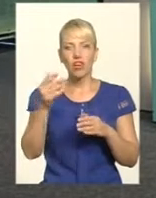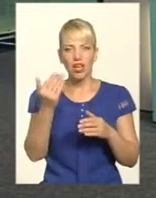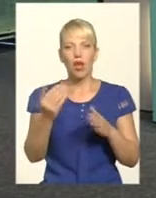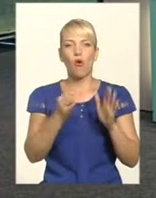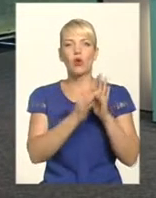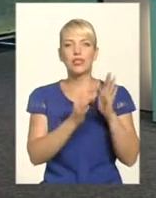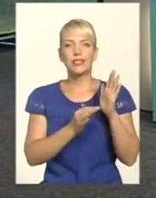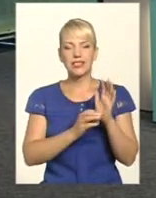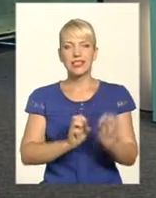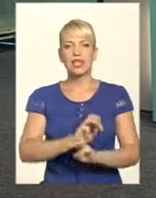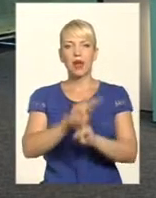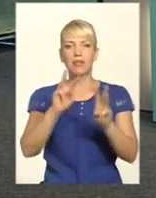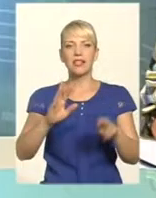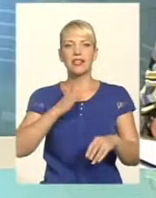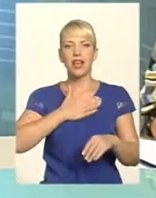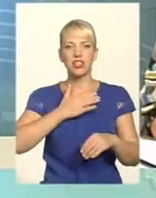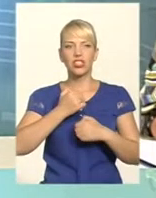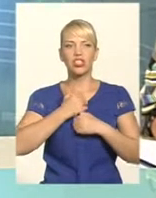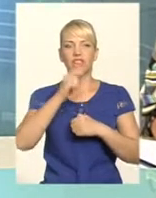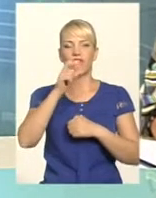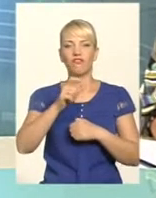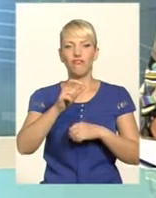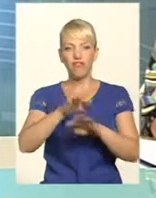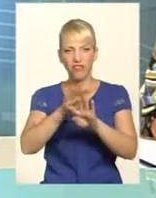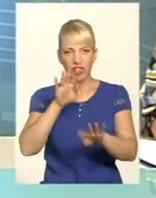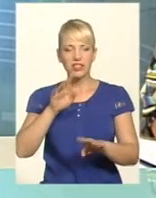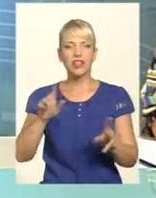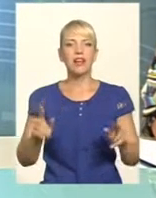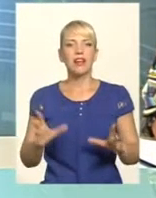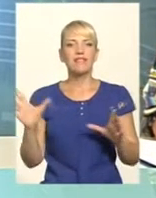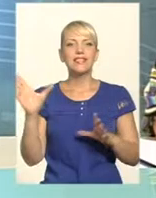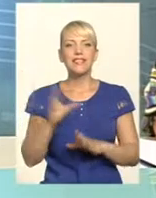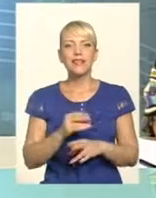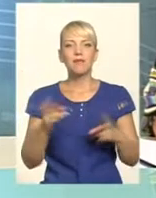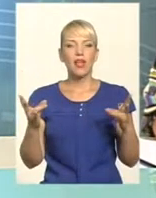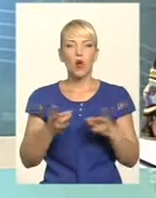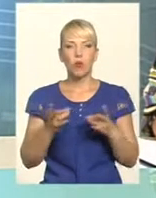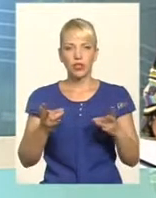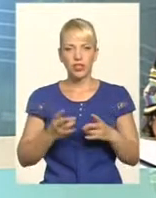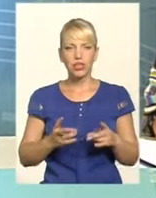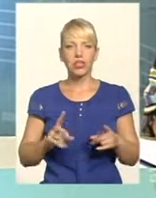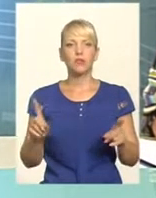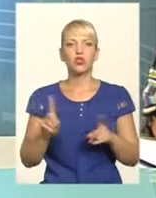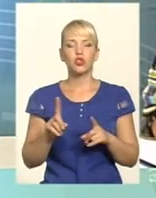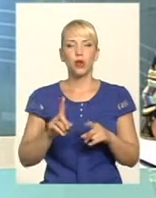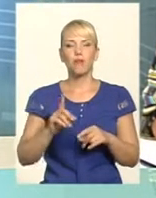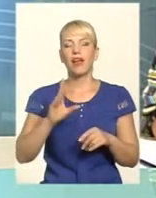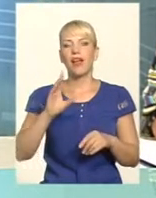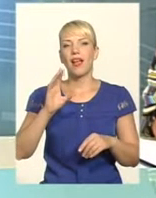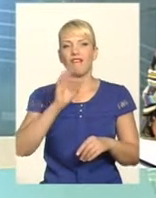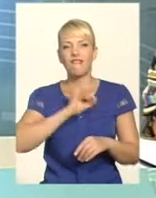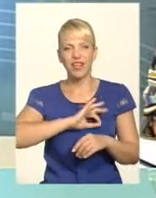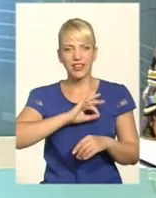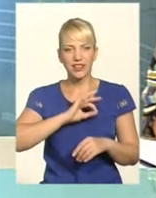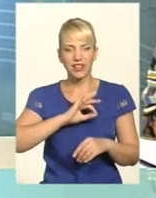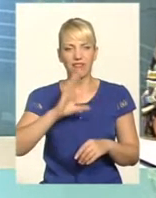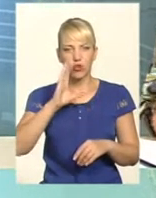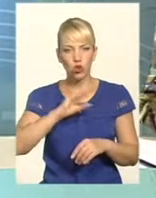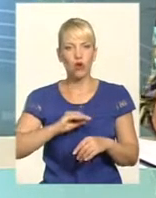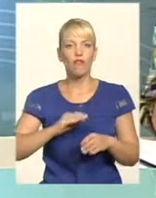забезпеченість наших військ всім необхідним для того, аби активно і ефективно виконувати бойові завдання,